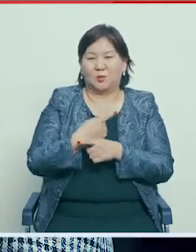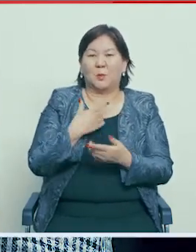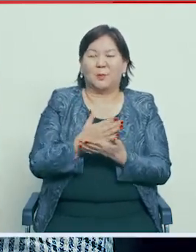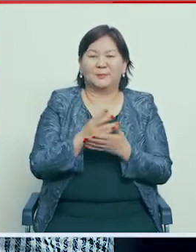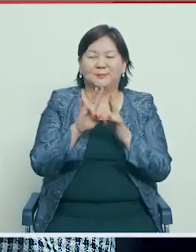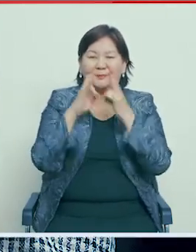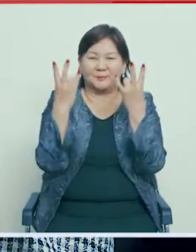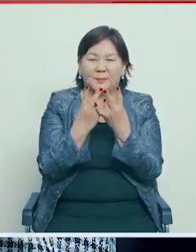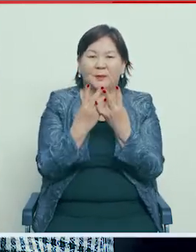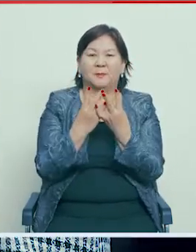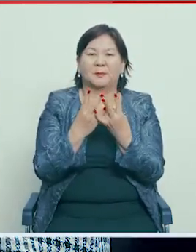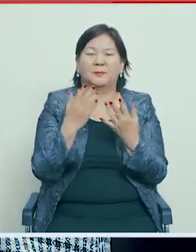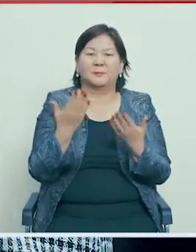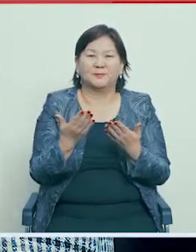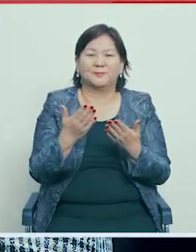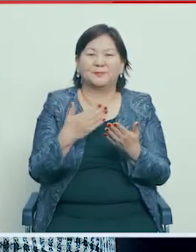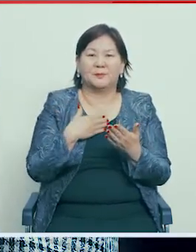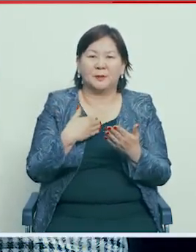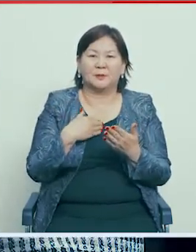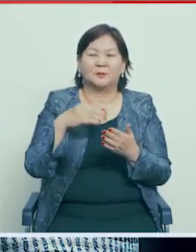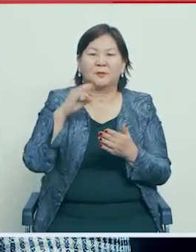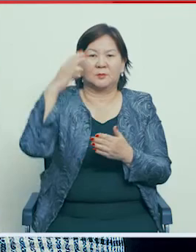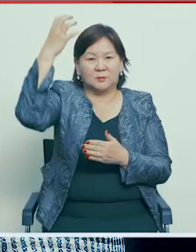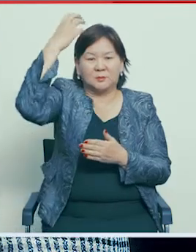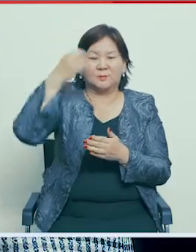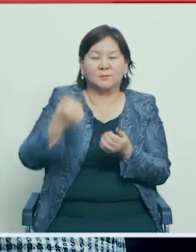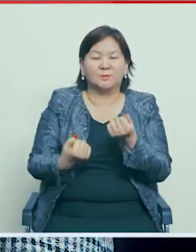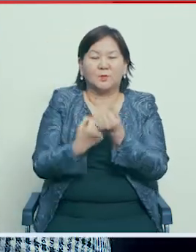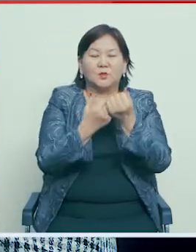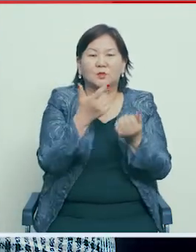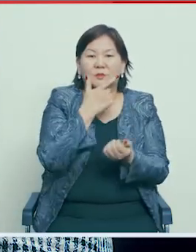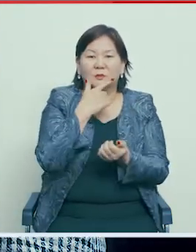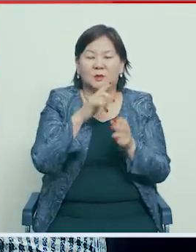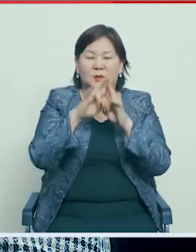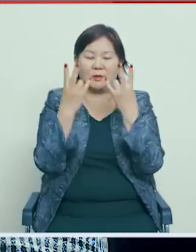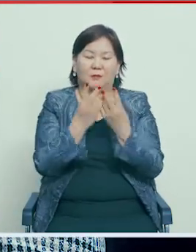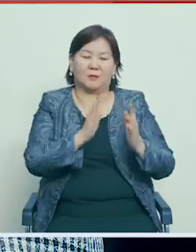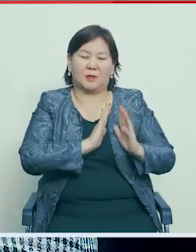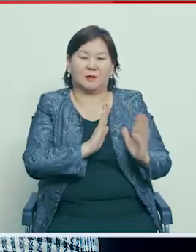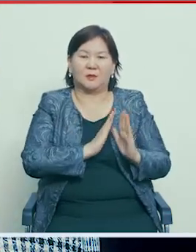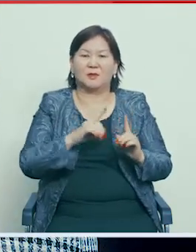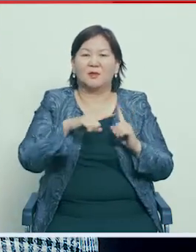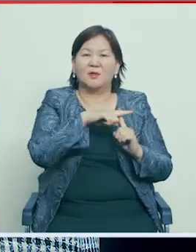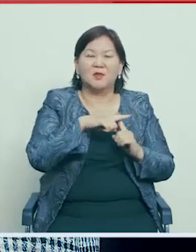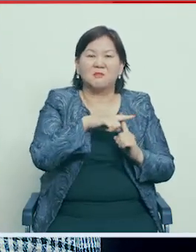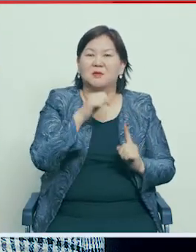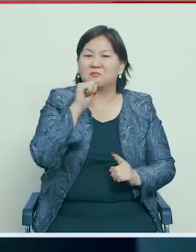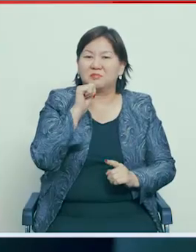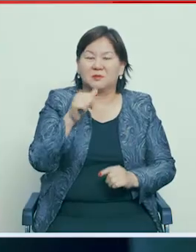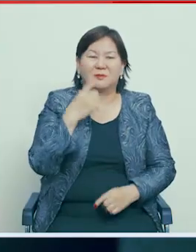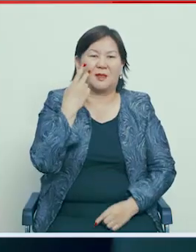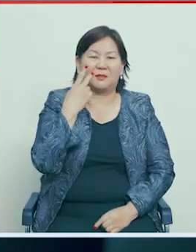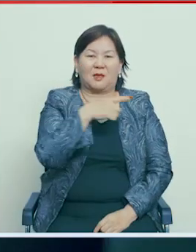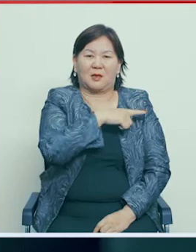байхгүй юу. Нийгмийн бас тий одоо манай төршиг байж чадахгүй байх тий нийгмийн хандлага болов тий эрэв биш нандаа сөрөг.